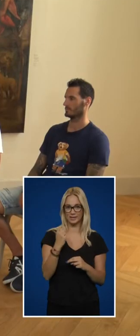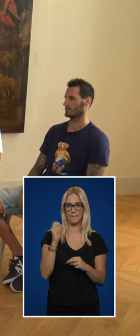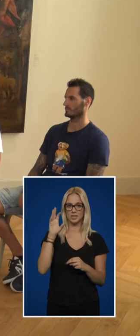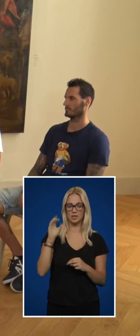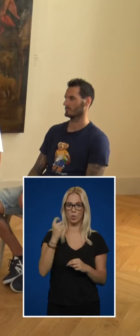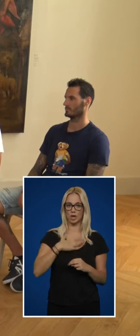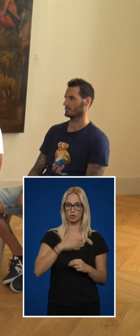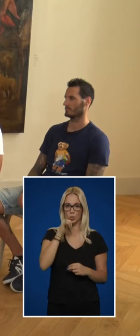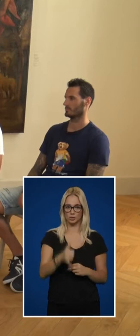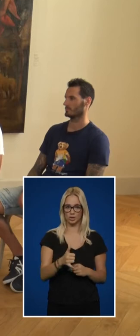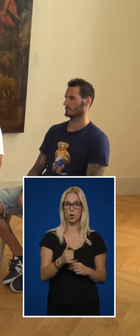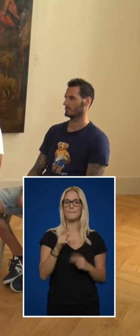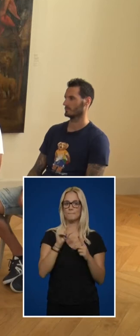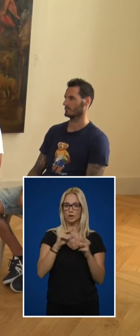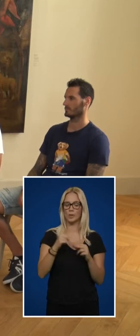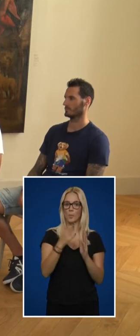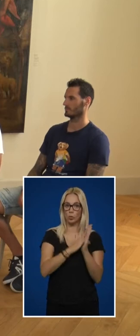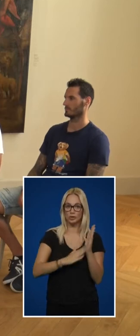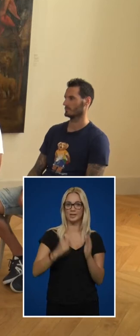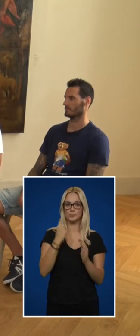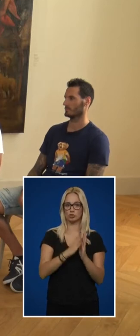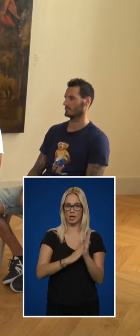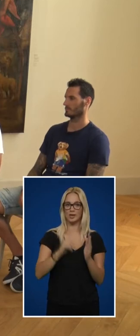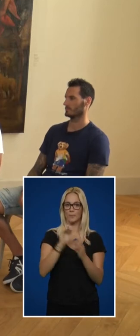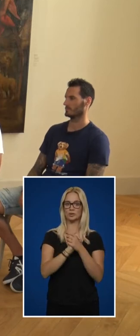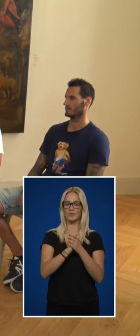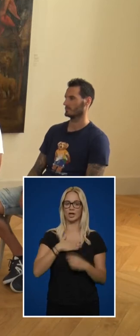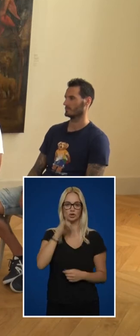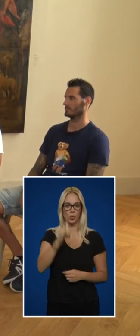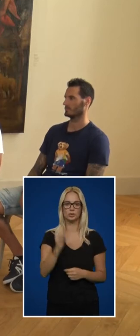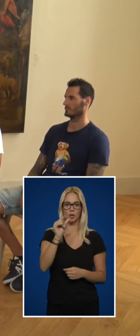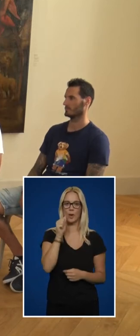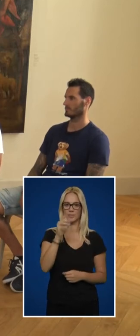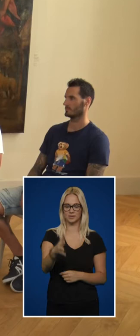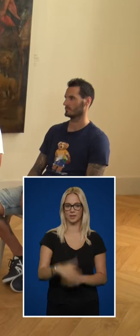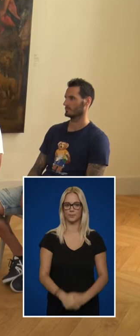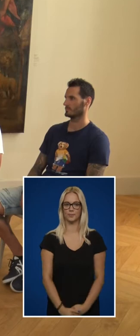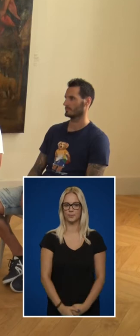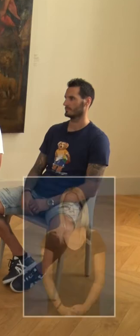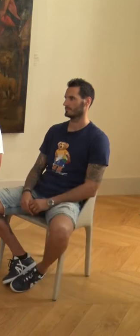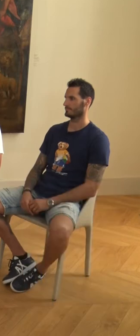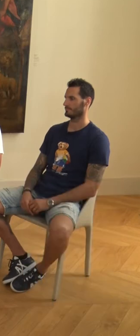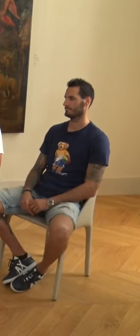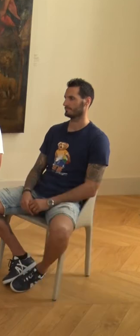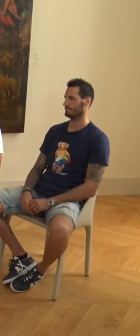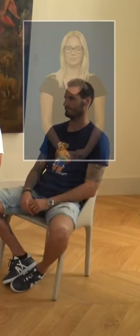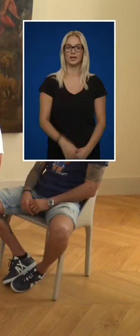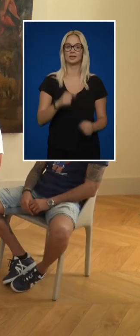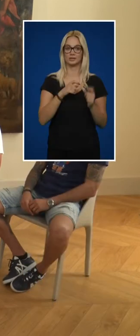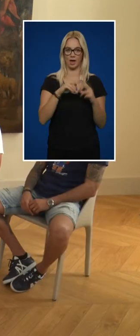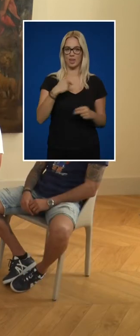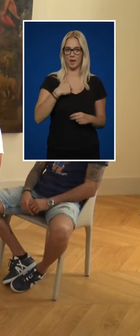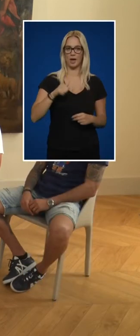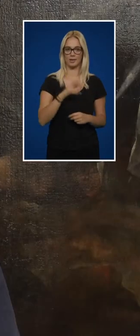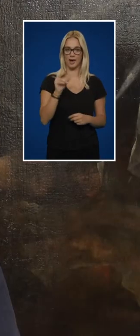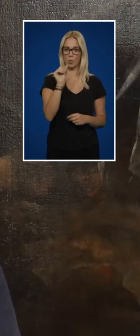naravno više doznati u emisiji od naših gostiju, pa ću evo krenuti od početka i pozdraviti naše goste u emisiji.